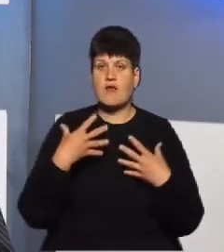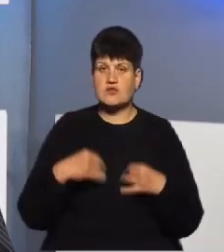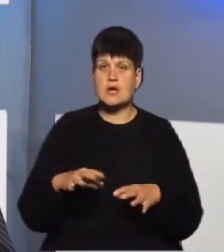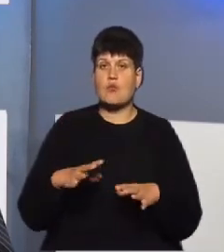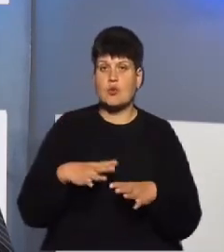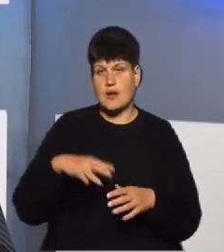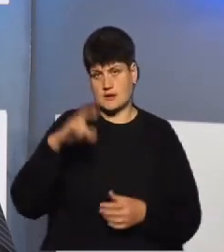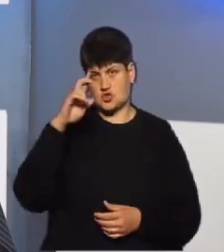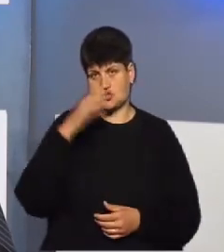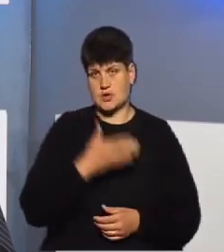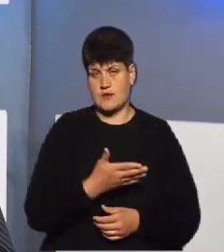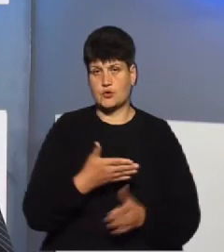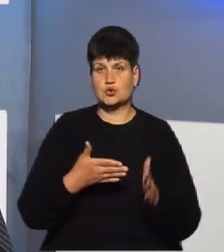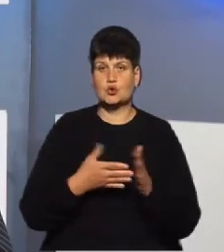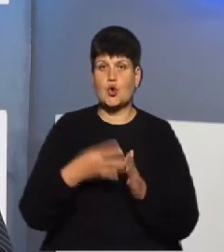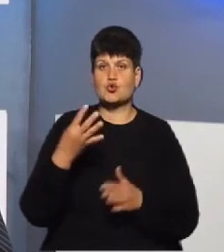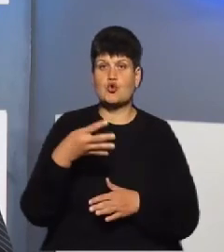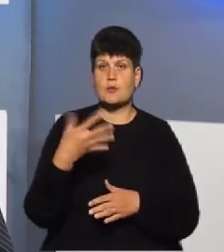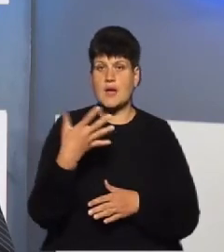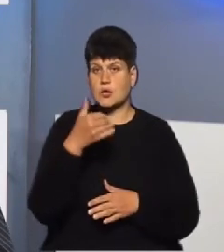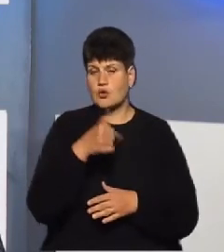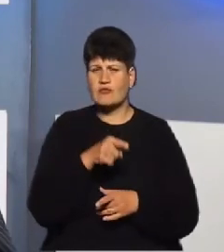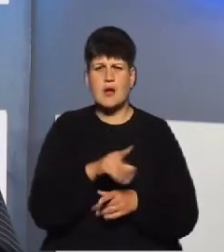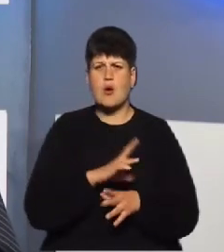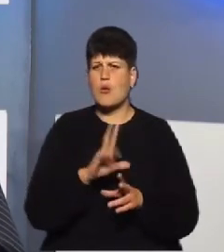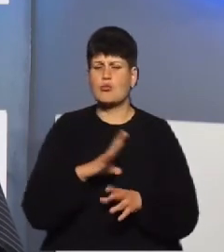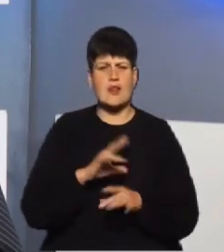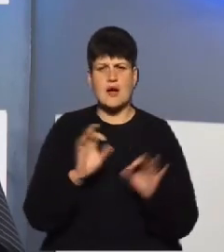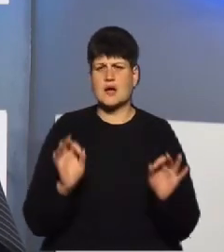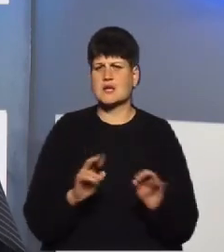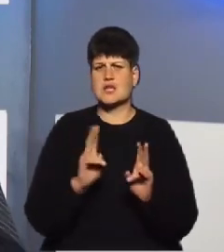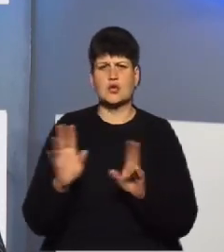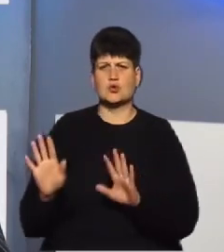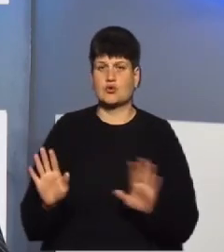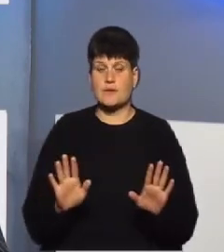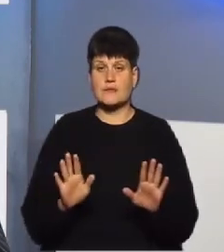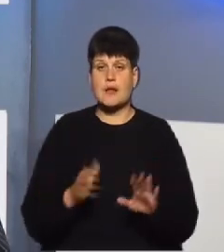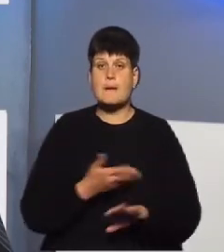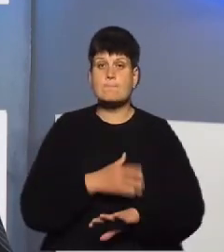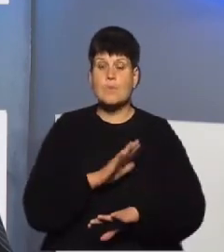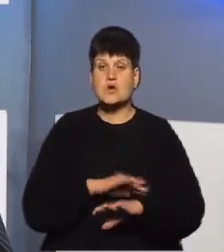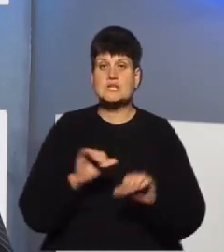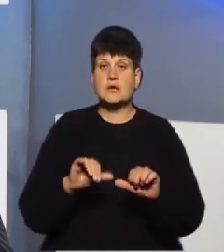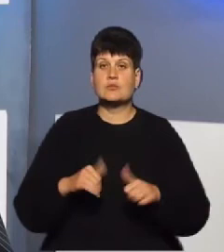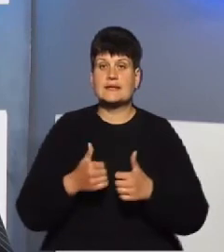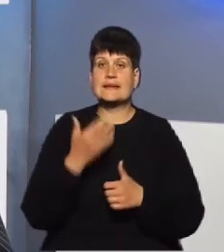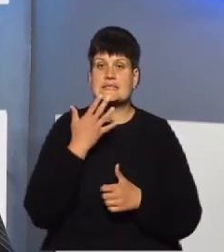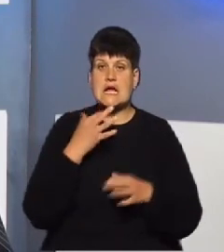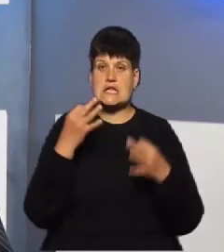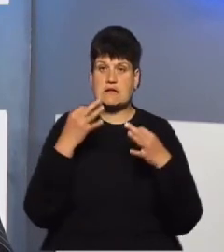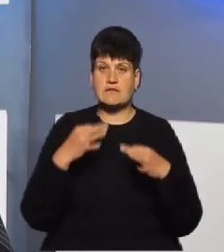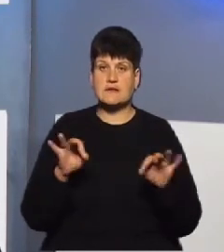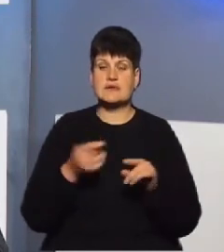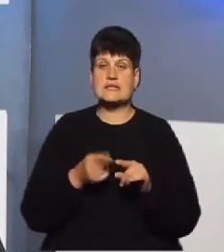до 45-го року вона була ніхто. Тому що цей польський комітет національного визволення, це була громадська